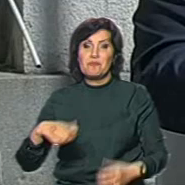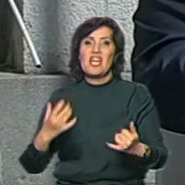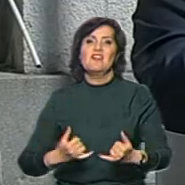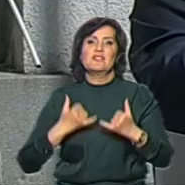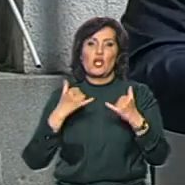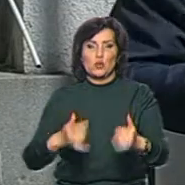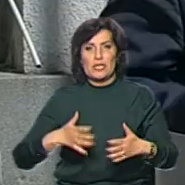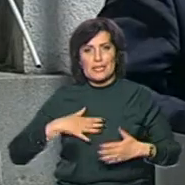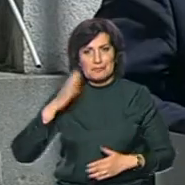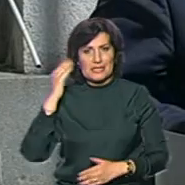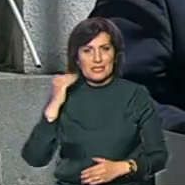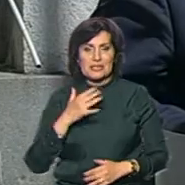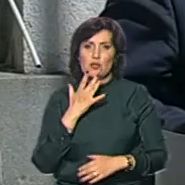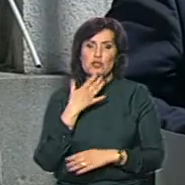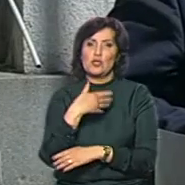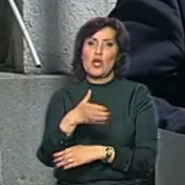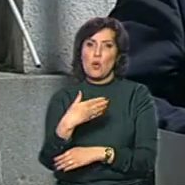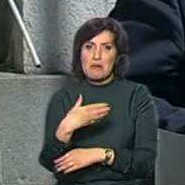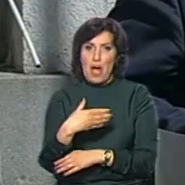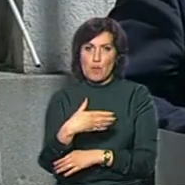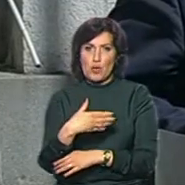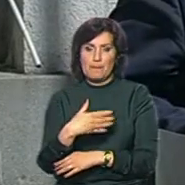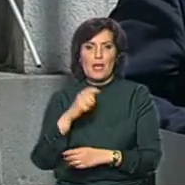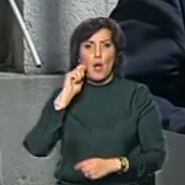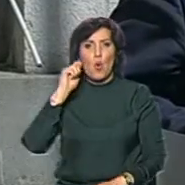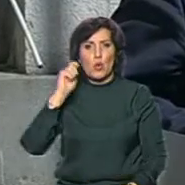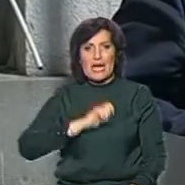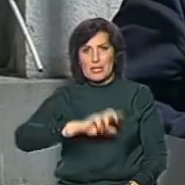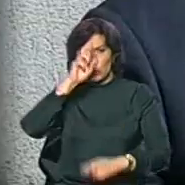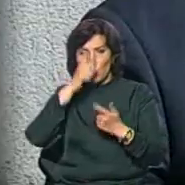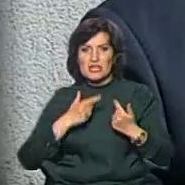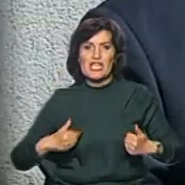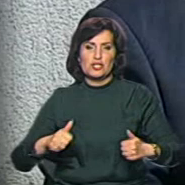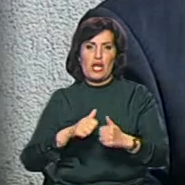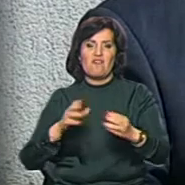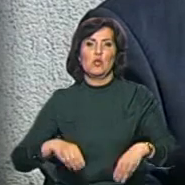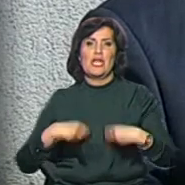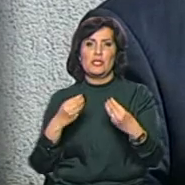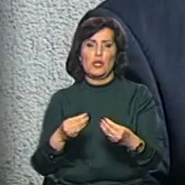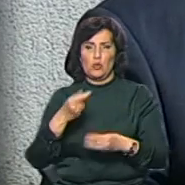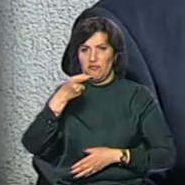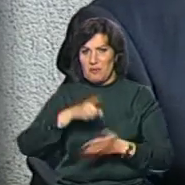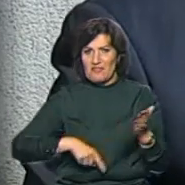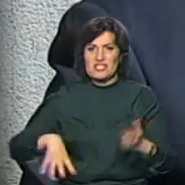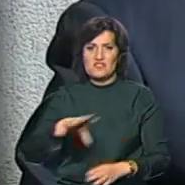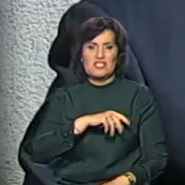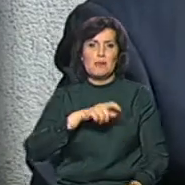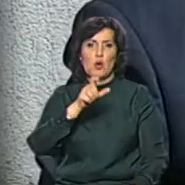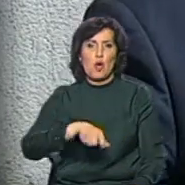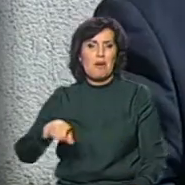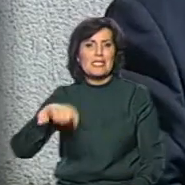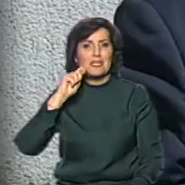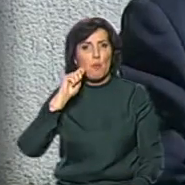Вшанування кримсько-татарського національного прапора українською державою надають впевненість всім громадянам